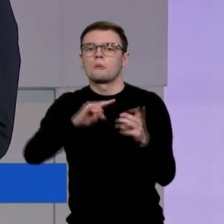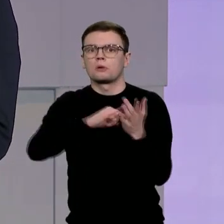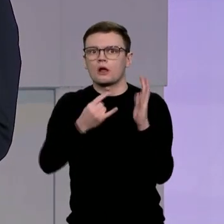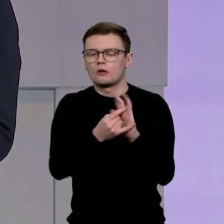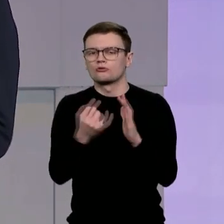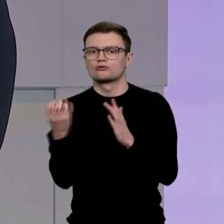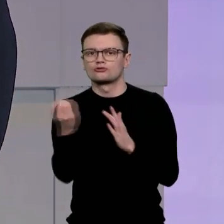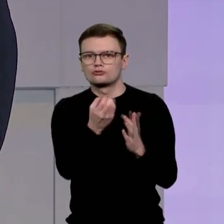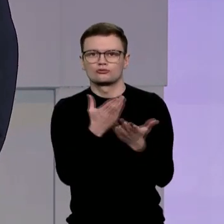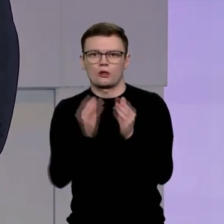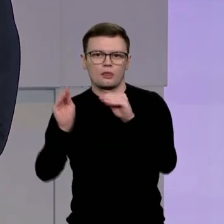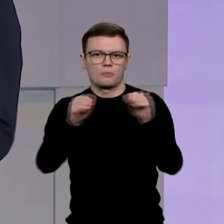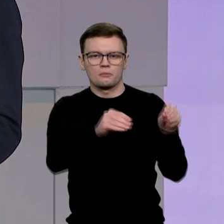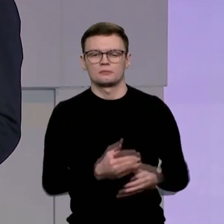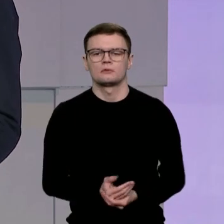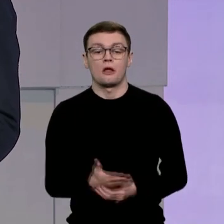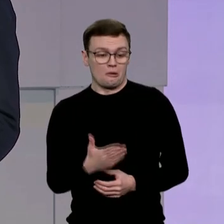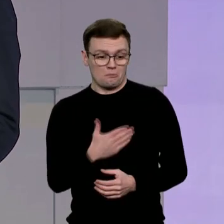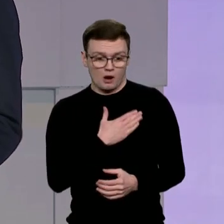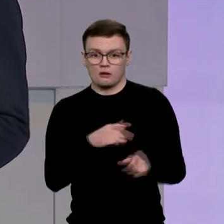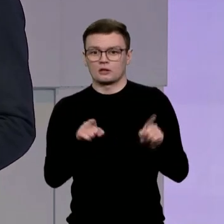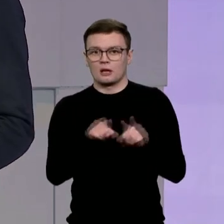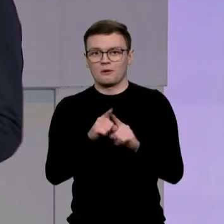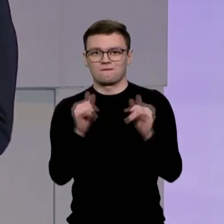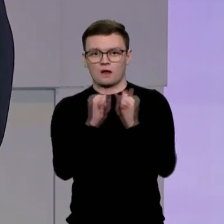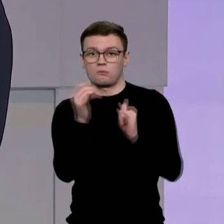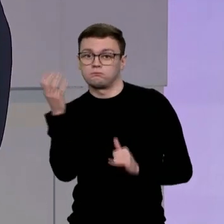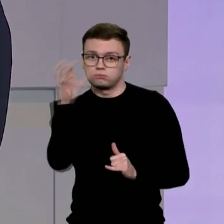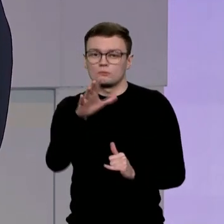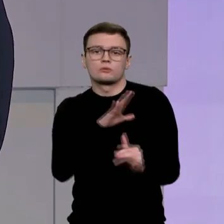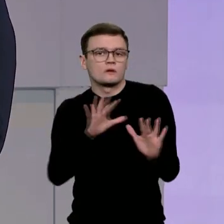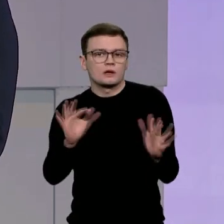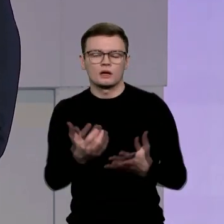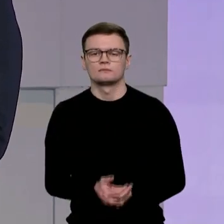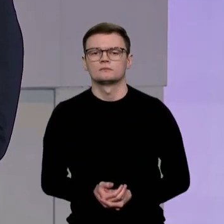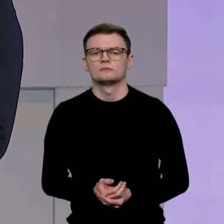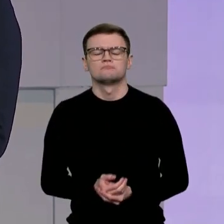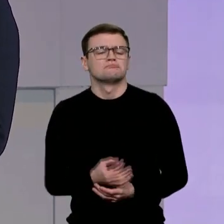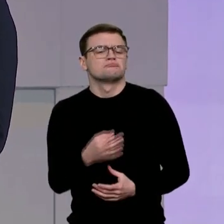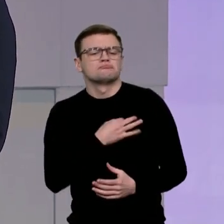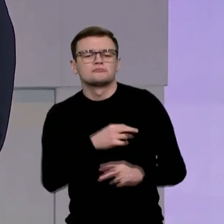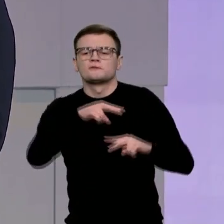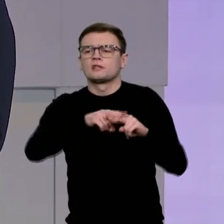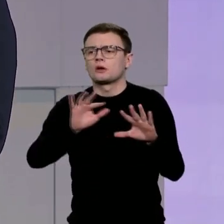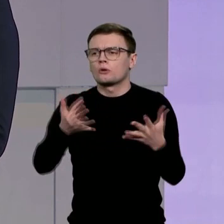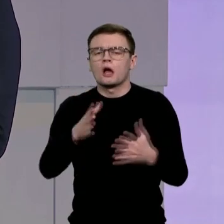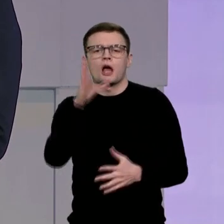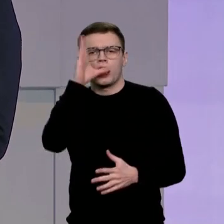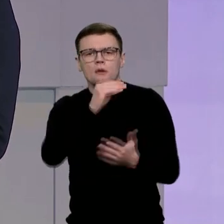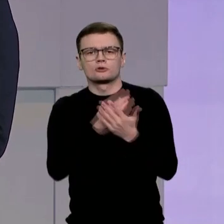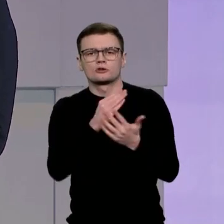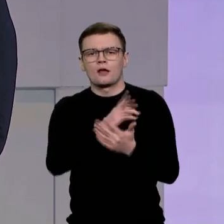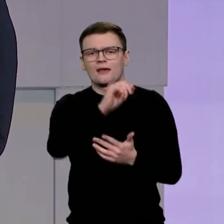aiškiai pasakyta ir mano paskyroje ne kartą, kad mūsų tikslas yra, kad iš bent kurios vietos žmogus galėtų pasiekti Rėkyvos ežerą.